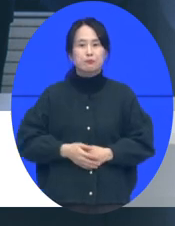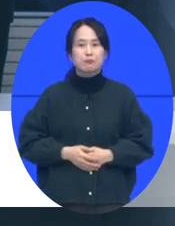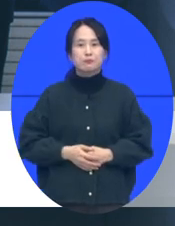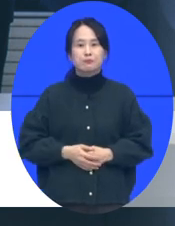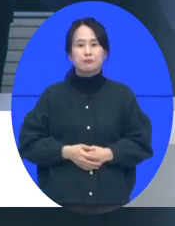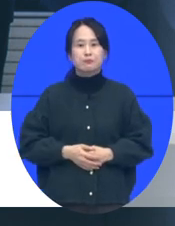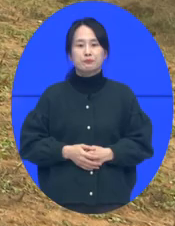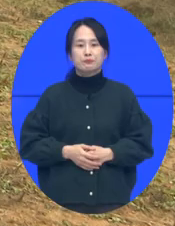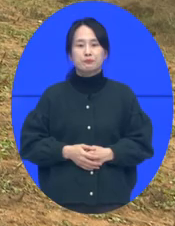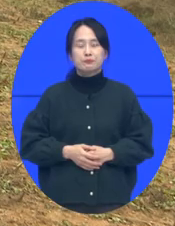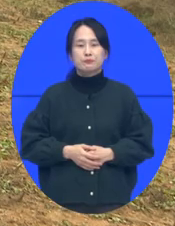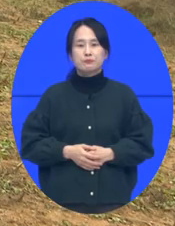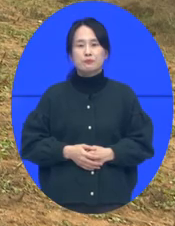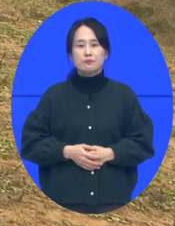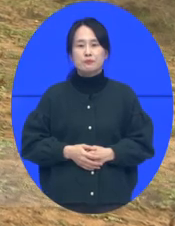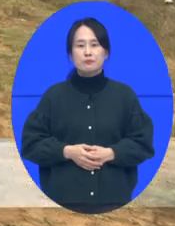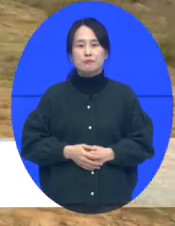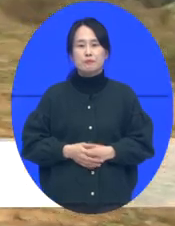보도합니다.